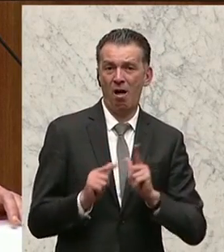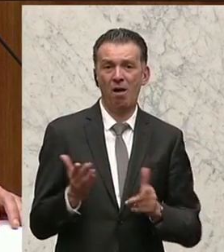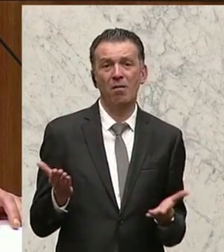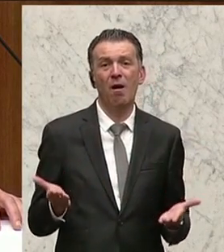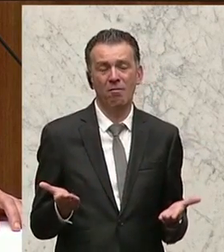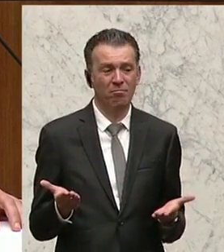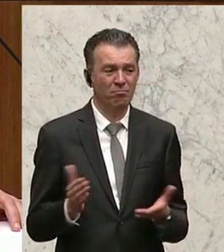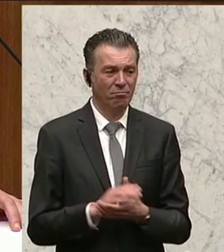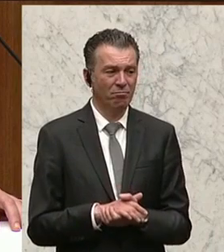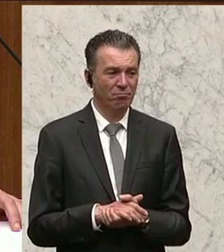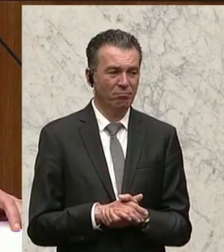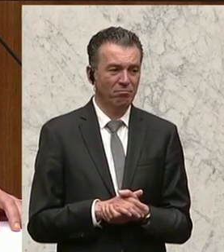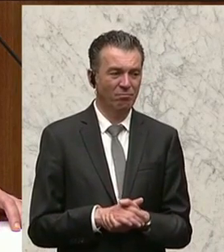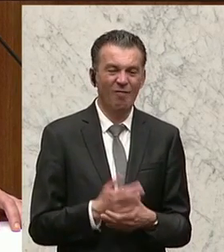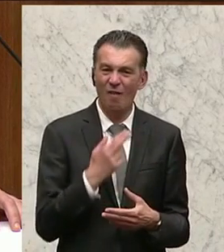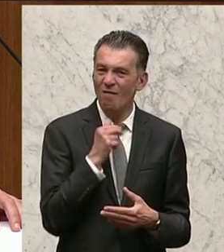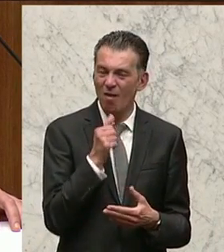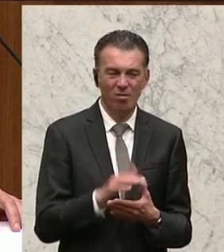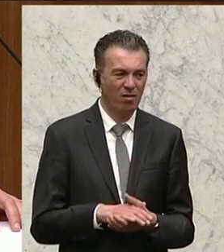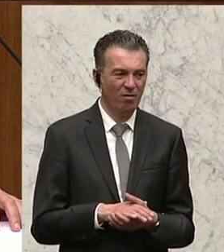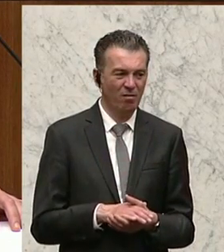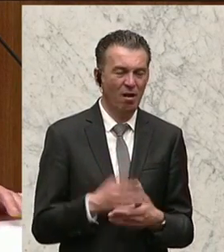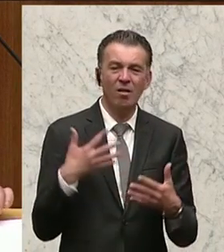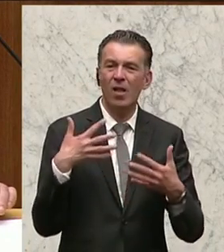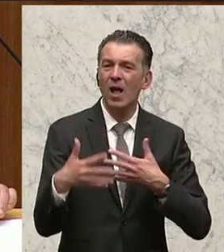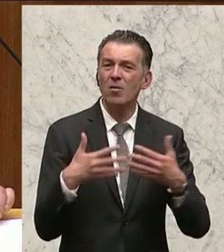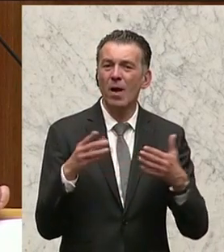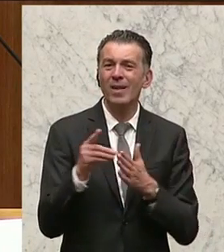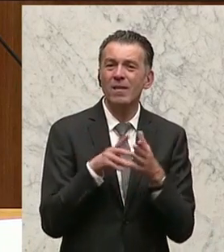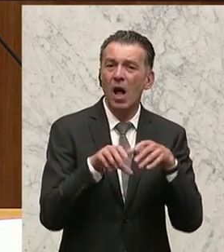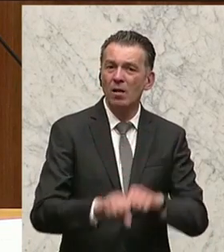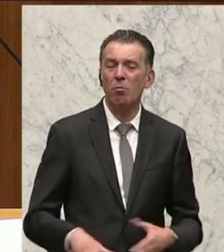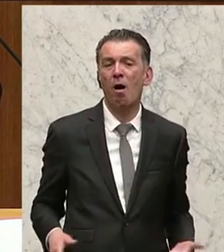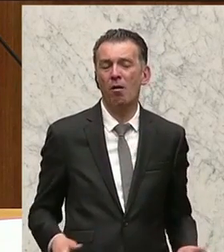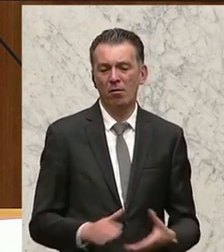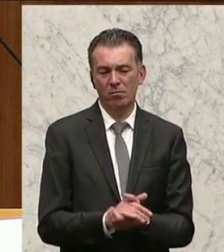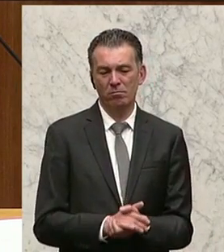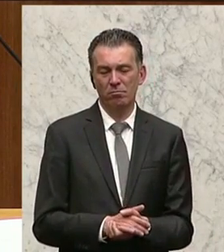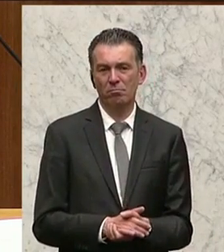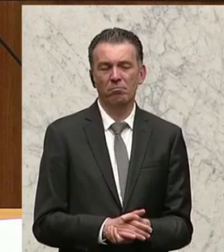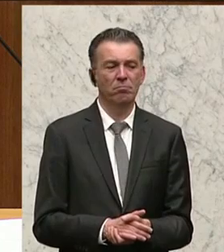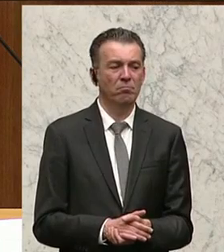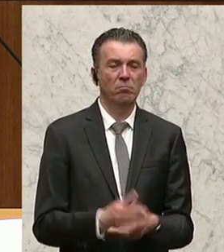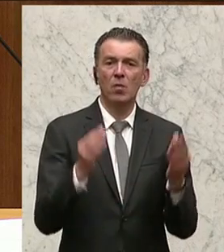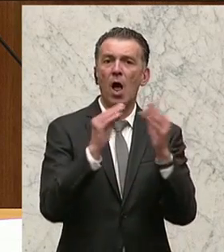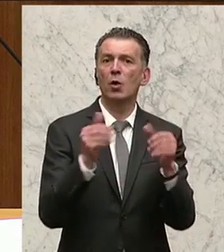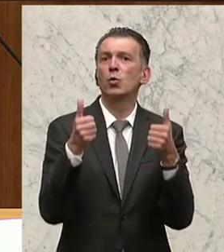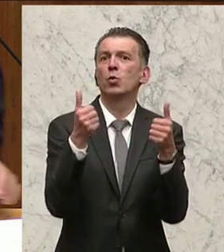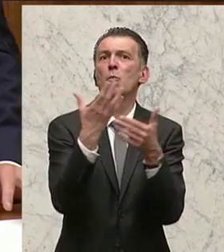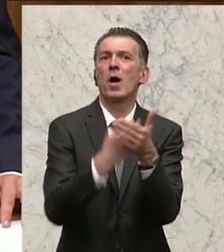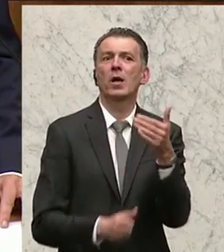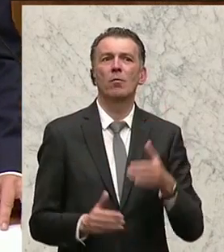nicht Förderungsweltmeister sein wollen. Nichts von dem. Transparenzdatenbank, es wird als großartiges Ergebnis